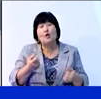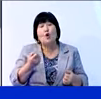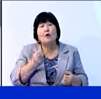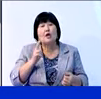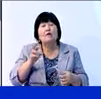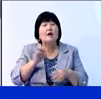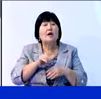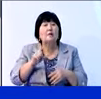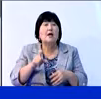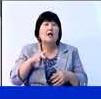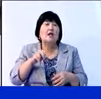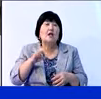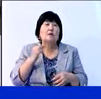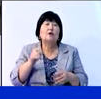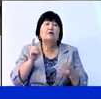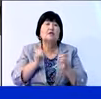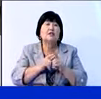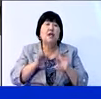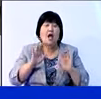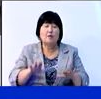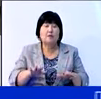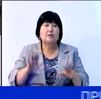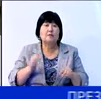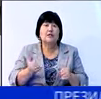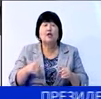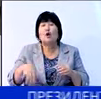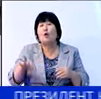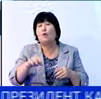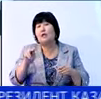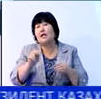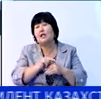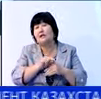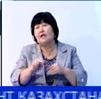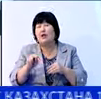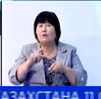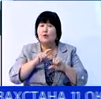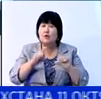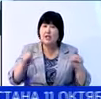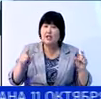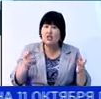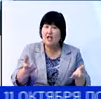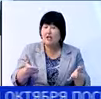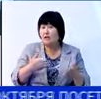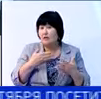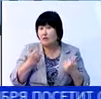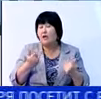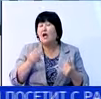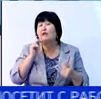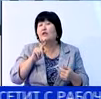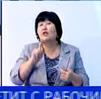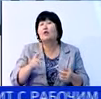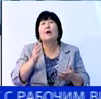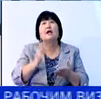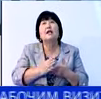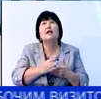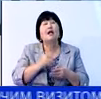из больных лепры можно встретить в общественных местах или общих лечебно-профилактических учреждениях. И виной тому